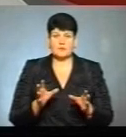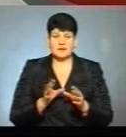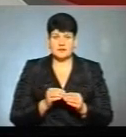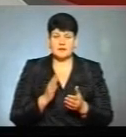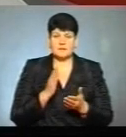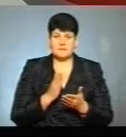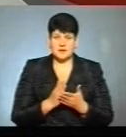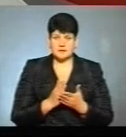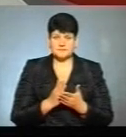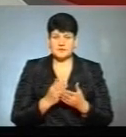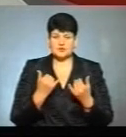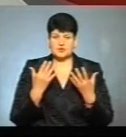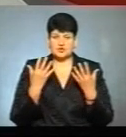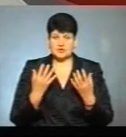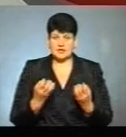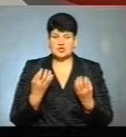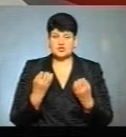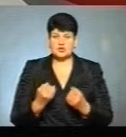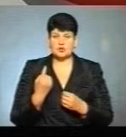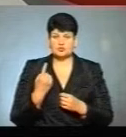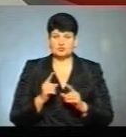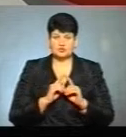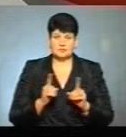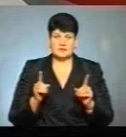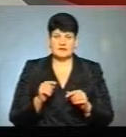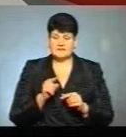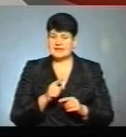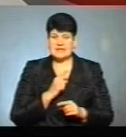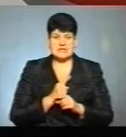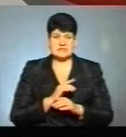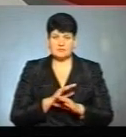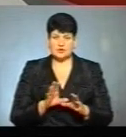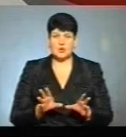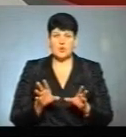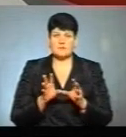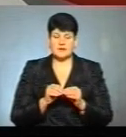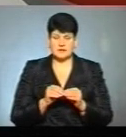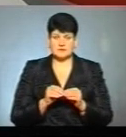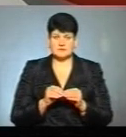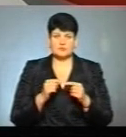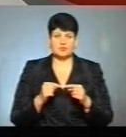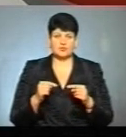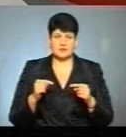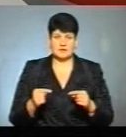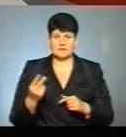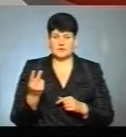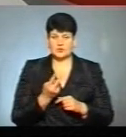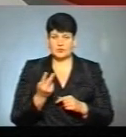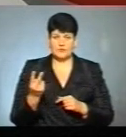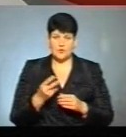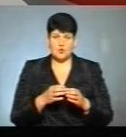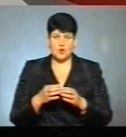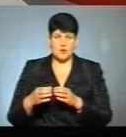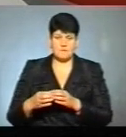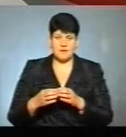має на сьогоднішній день ще одну особливість. Він не забороняє об'єднуватися будь-яким двом суміжним